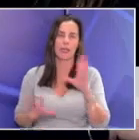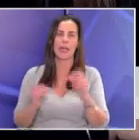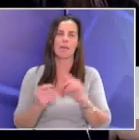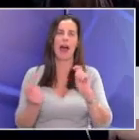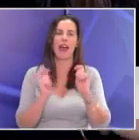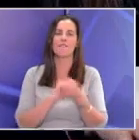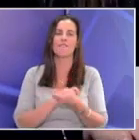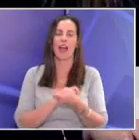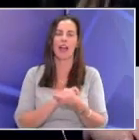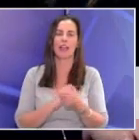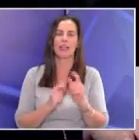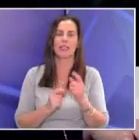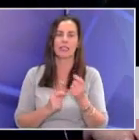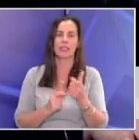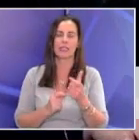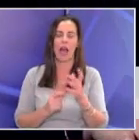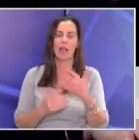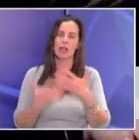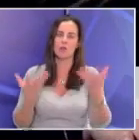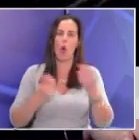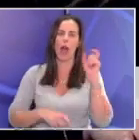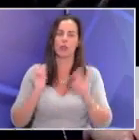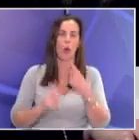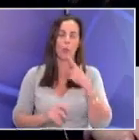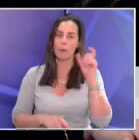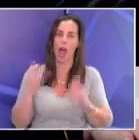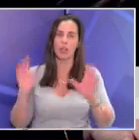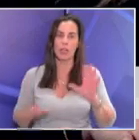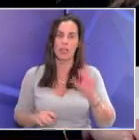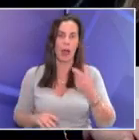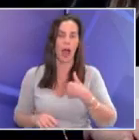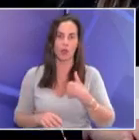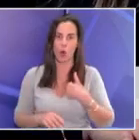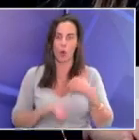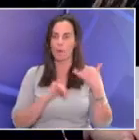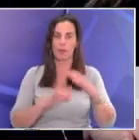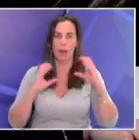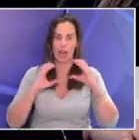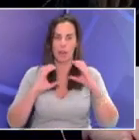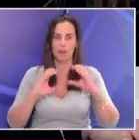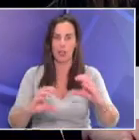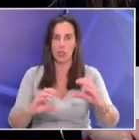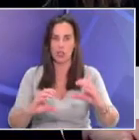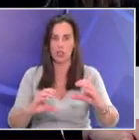ההפיכה של השיח הזה לשיח טיפה פופוליסטי. אוקיי. שבו אומרים לציבור, אם אנחנו מרשתים את כל הכביש